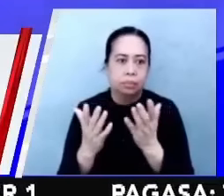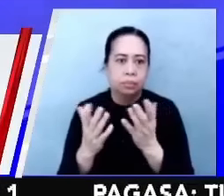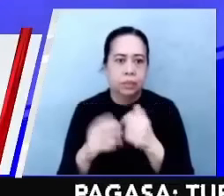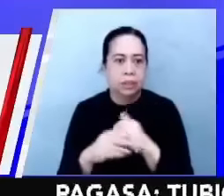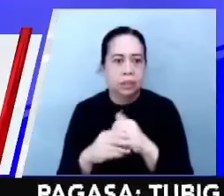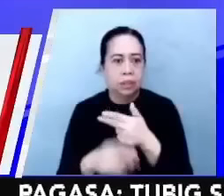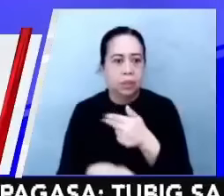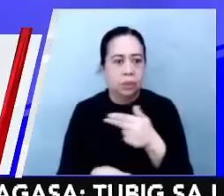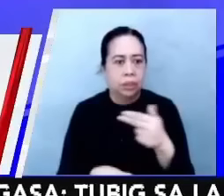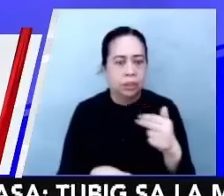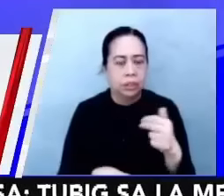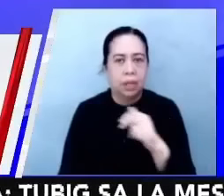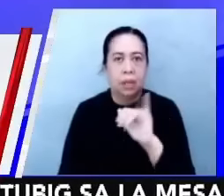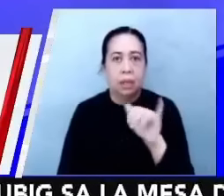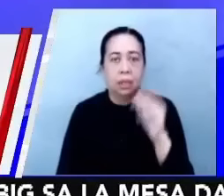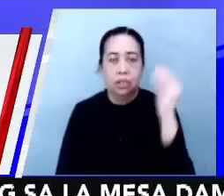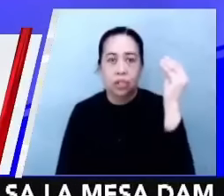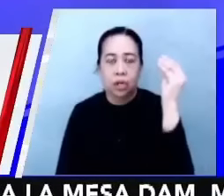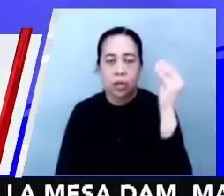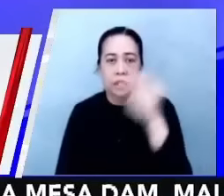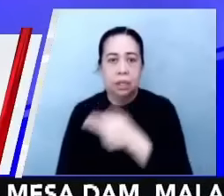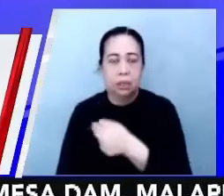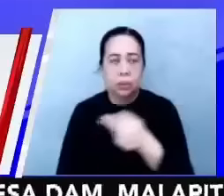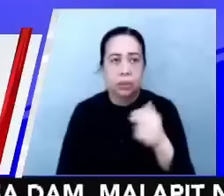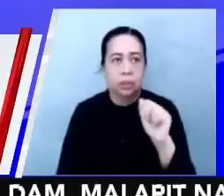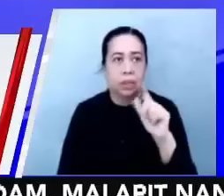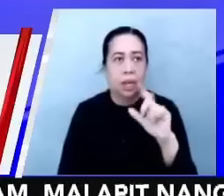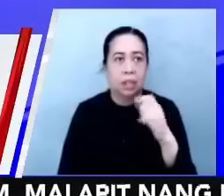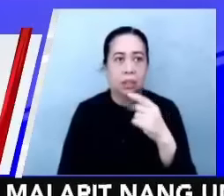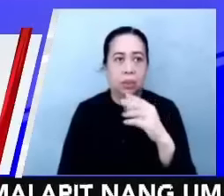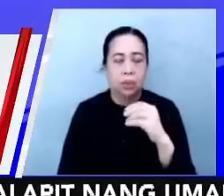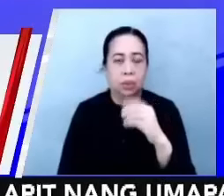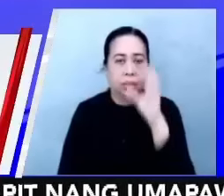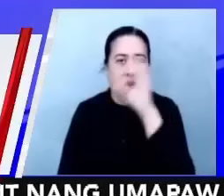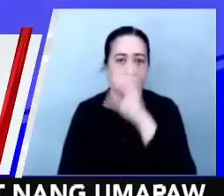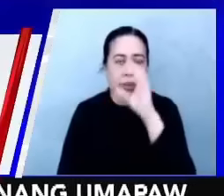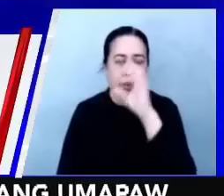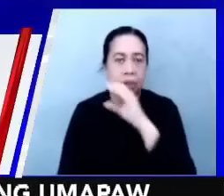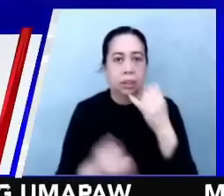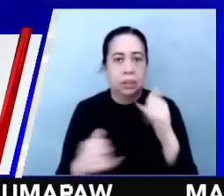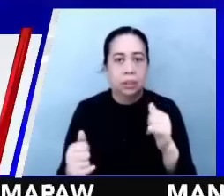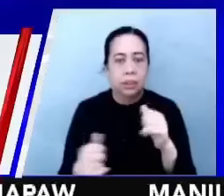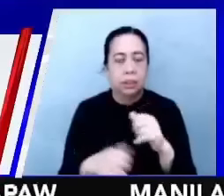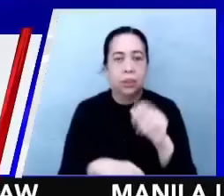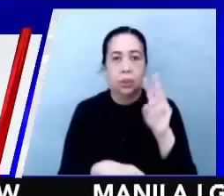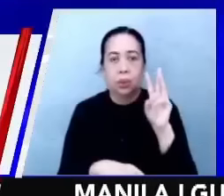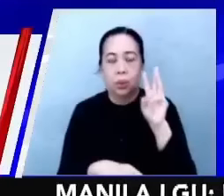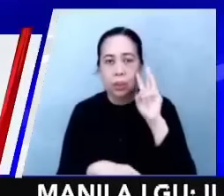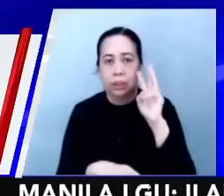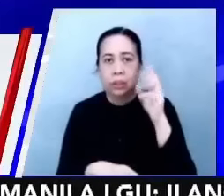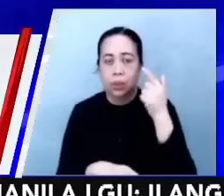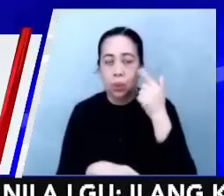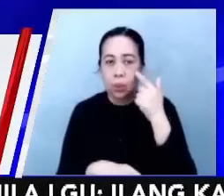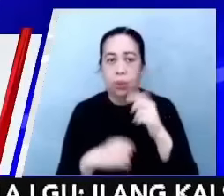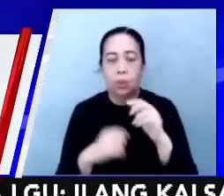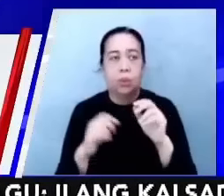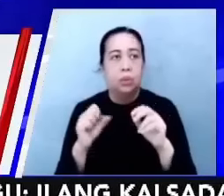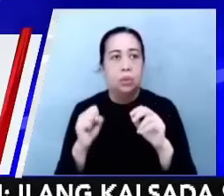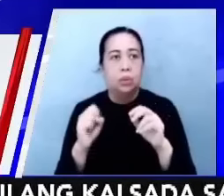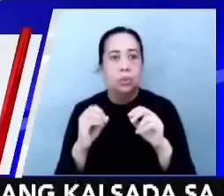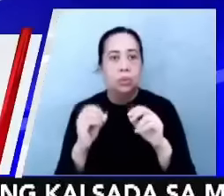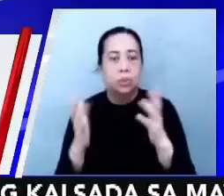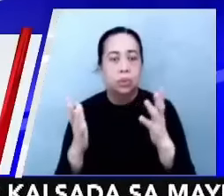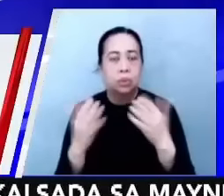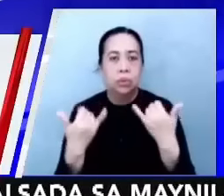jakarta na daw si Alice guo pinaghahanap din pa rin dapat yung westle So ano buo pa rin ang